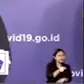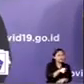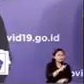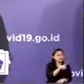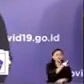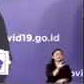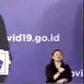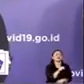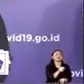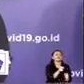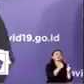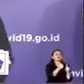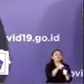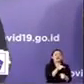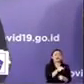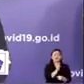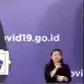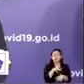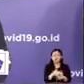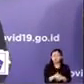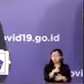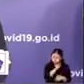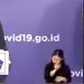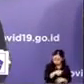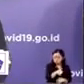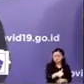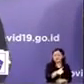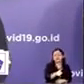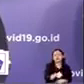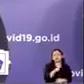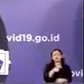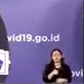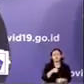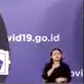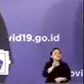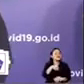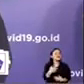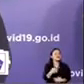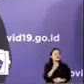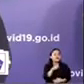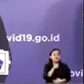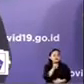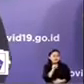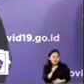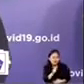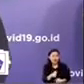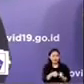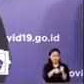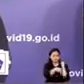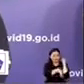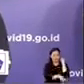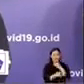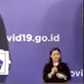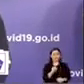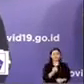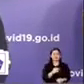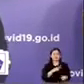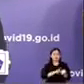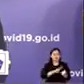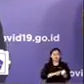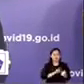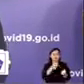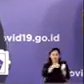dan itu sangat biologis karena bisa diambil dari darah Pasien itu sendiri dengan demikian kami berharap maka apa yang kami